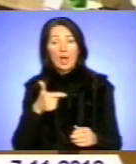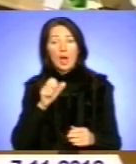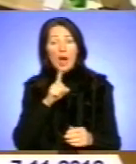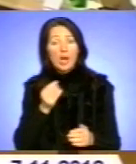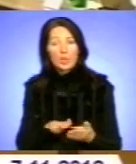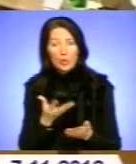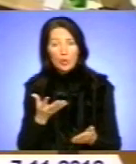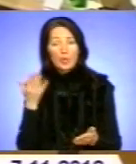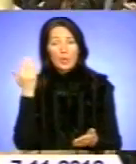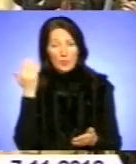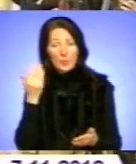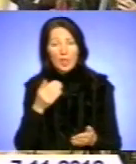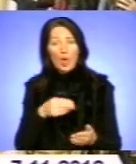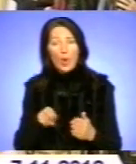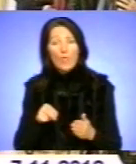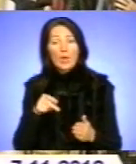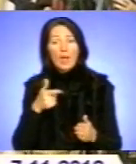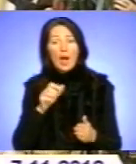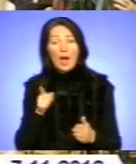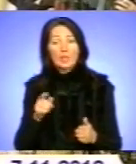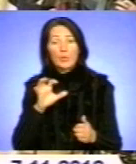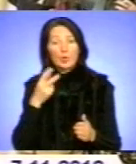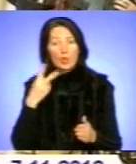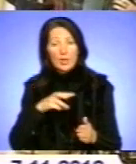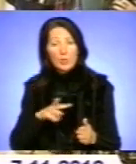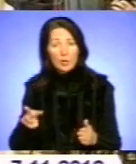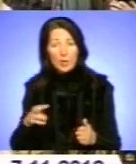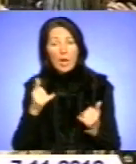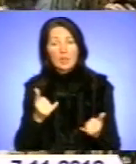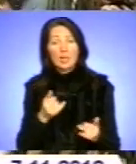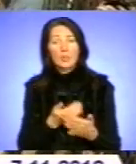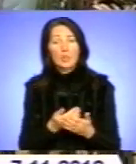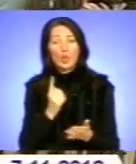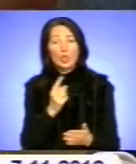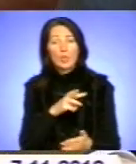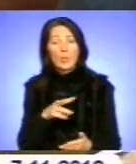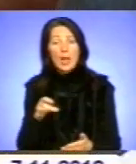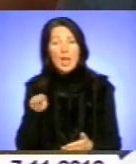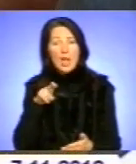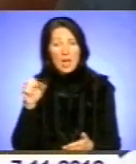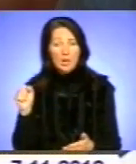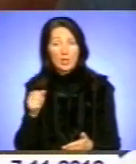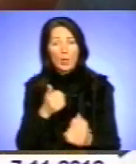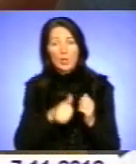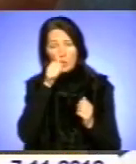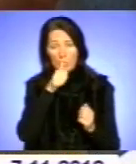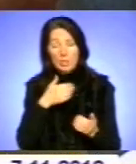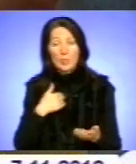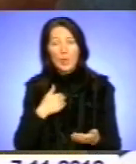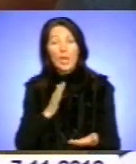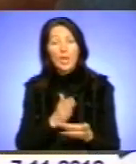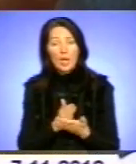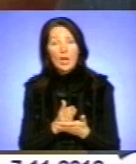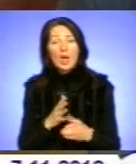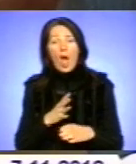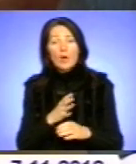за 520 мільйонів доларів, сьогодні ж віддаємо за нього близько мільярда щомісяця. Ми опинилися в жорстких